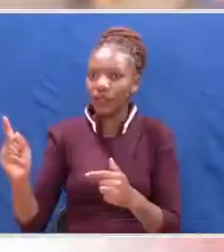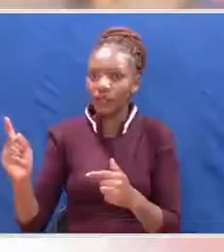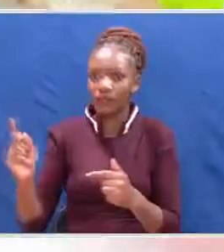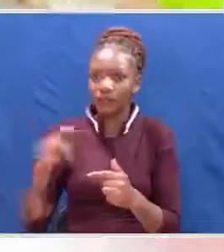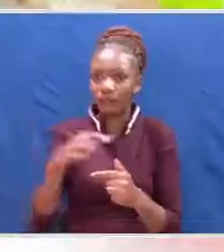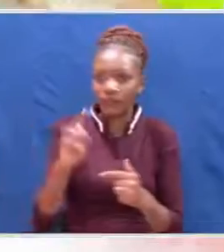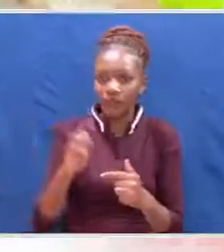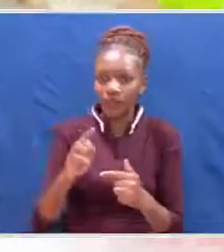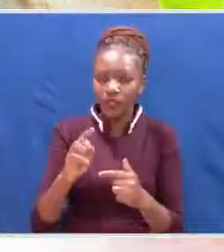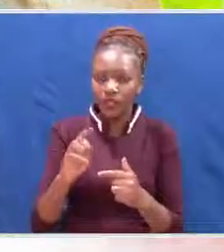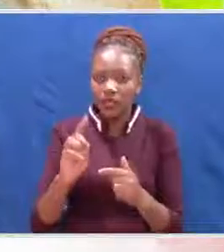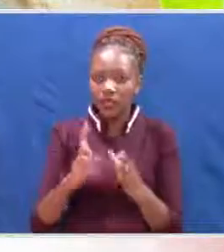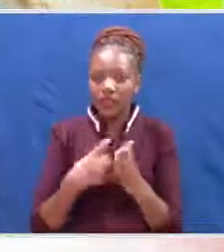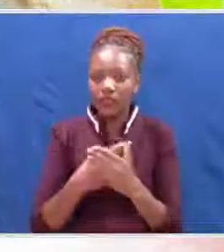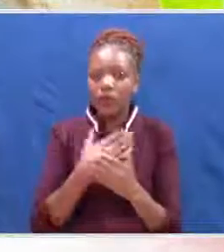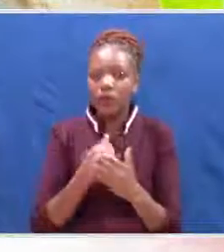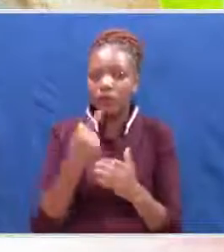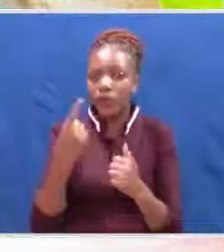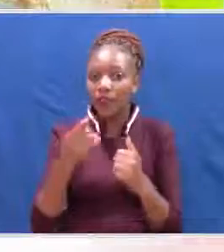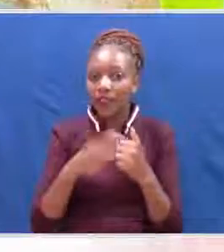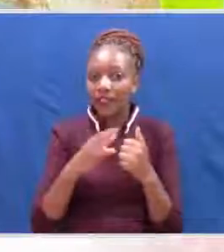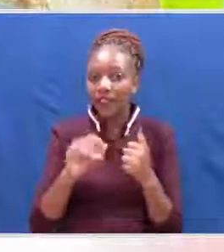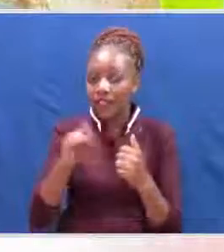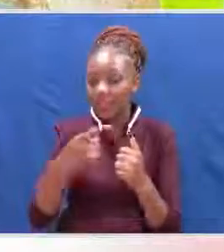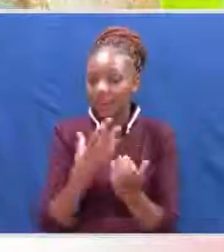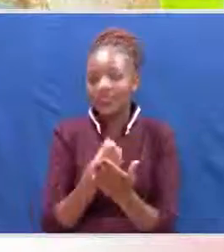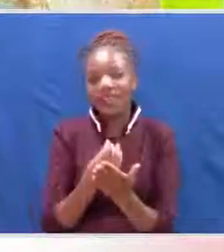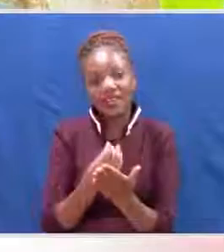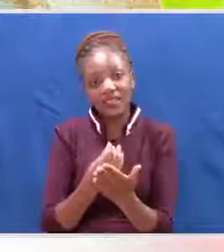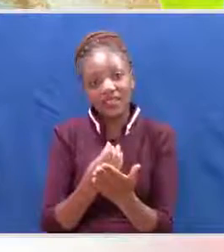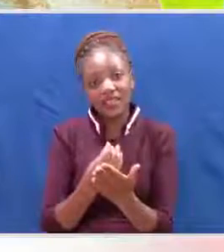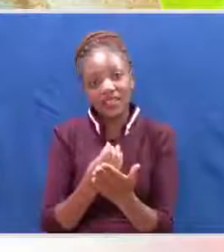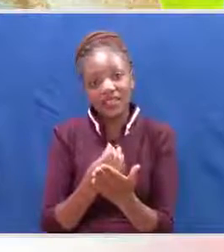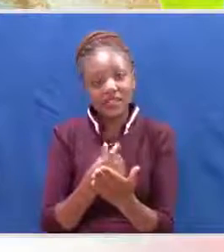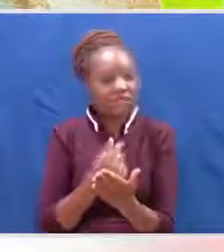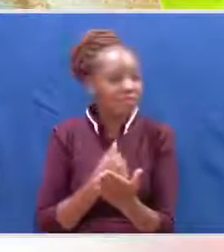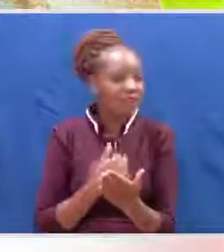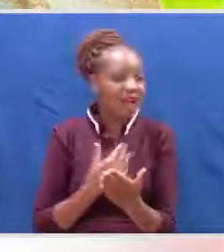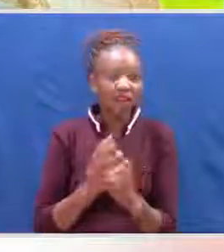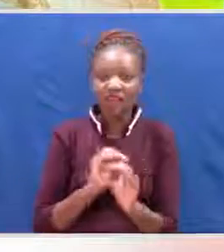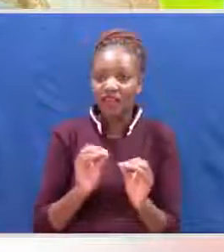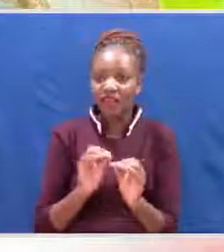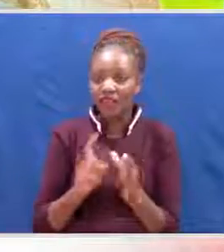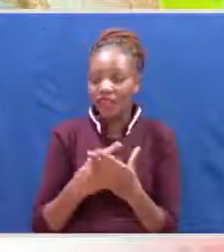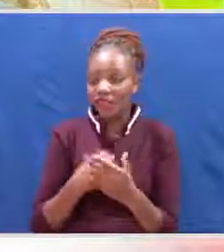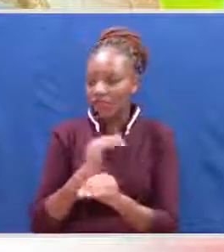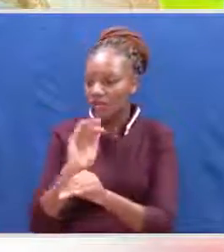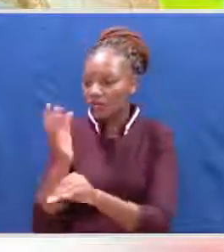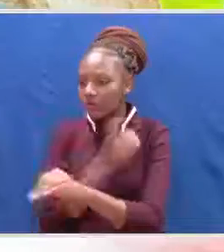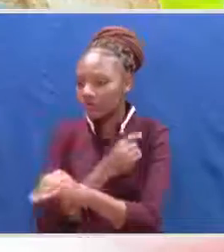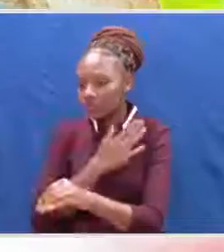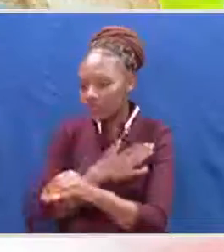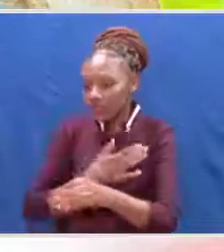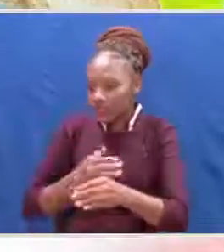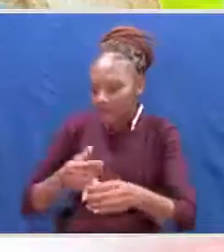almost 190,000 shillings na sikuwa nayo hiyo time. So nikamwambia nipatie kwa muda nijaribu